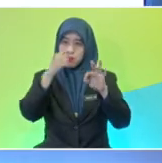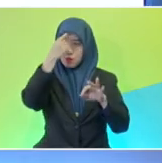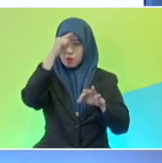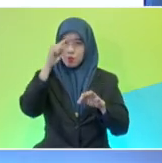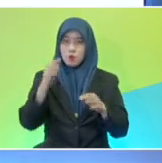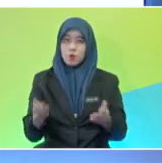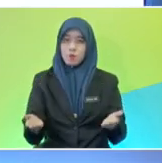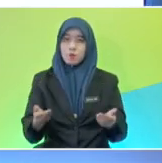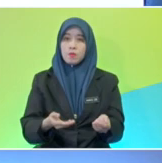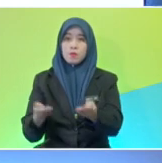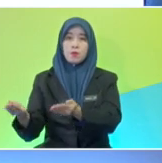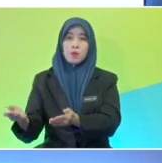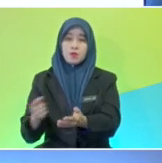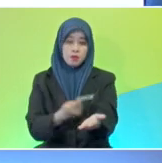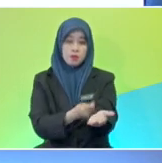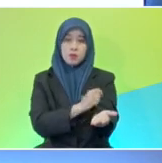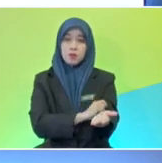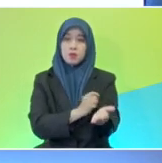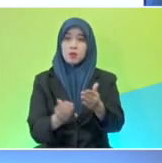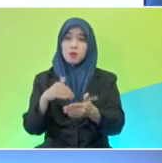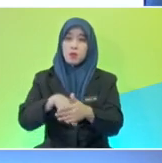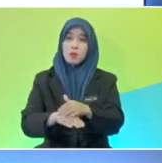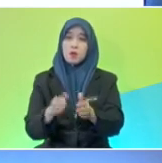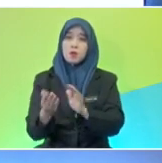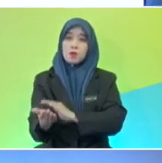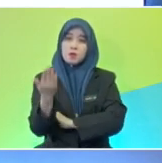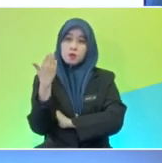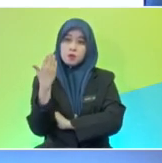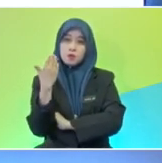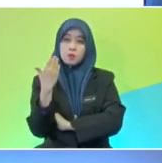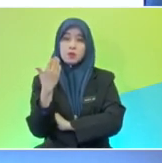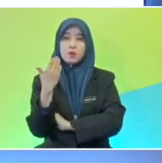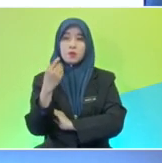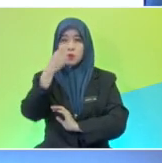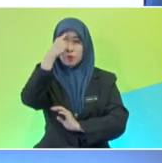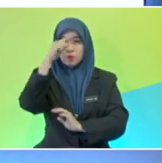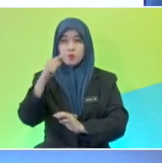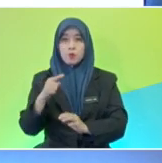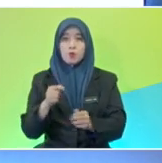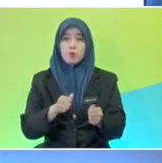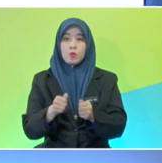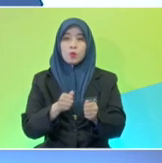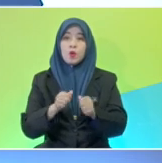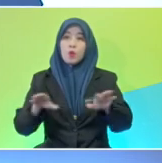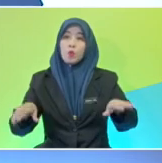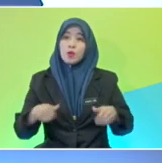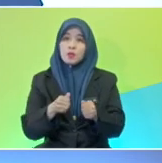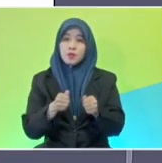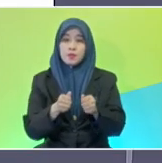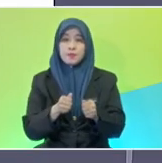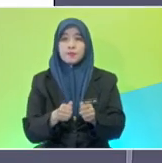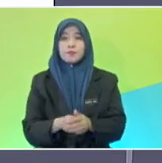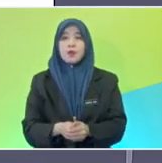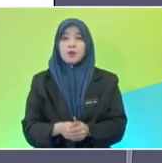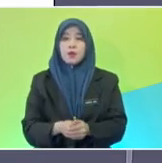memberi tenaga pada waktu pagi untuk kita laksanakan aktiviti yang seterusnya. Aktiviti yang seterusnya ni kita tengok apa yang dia